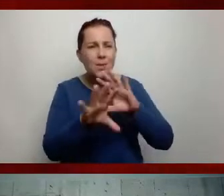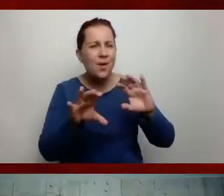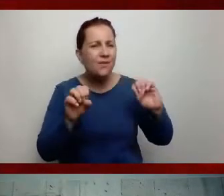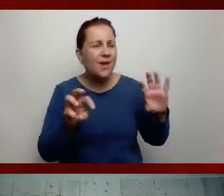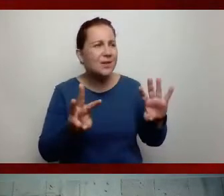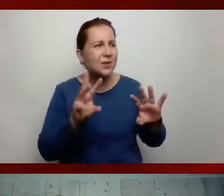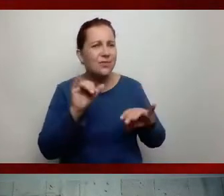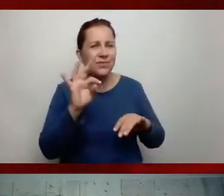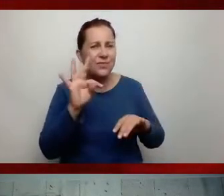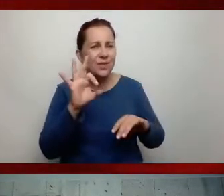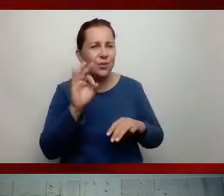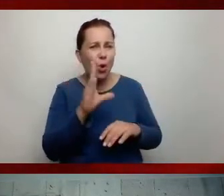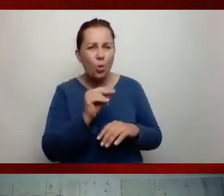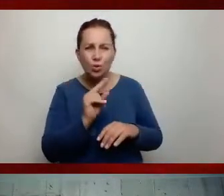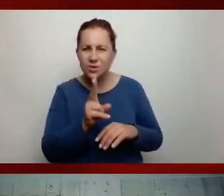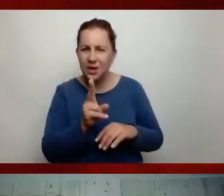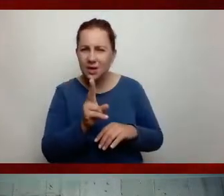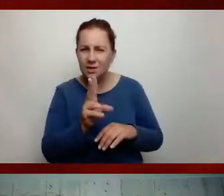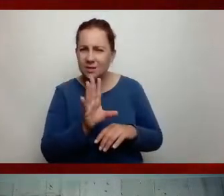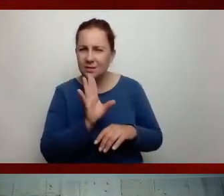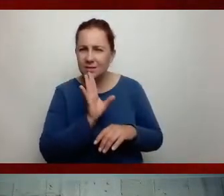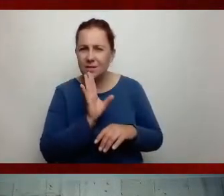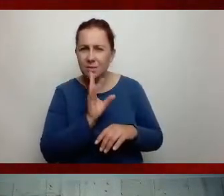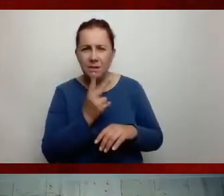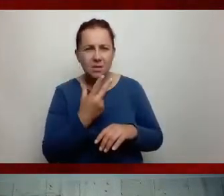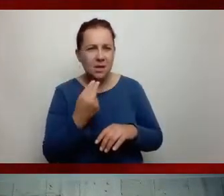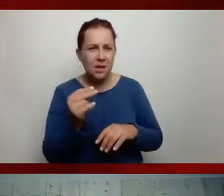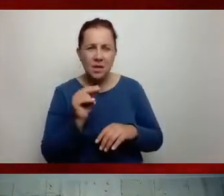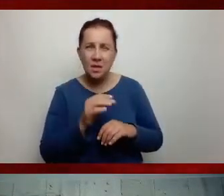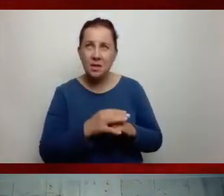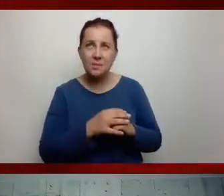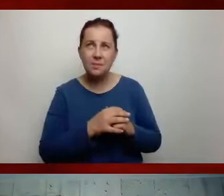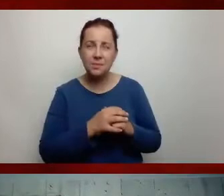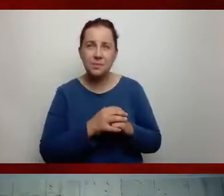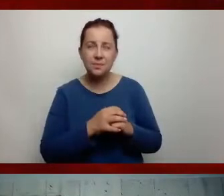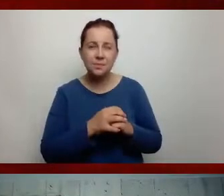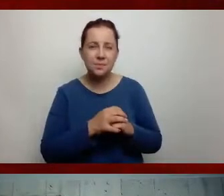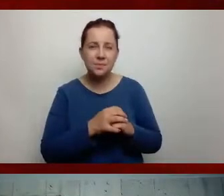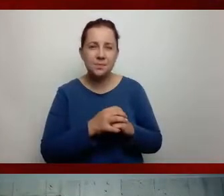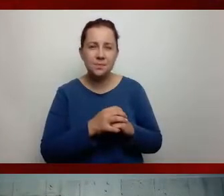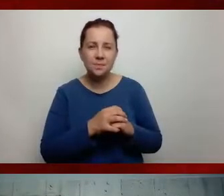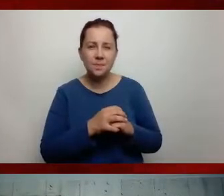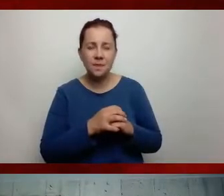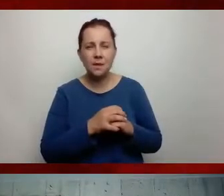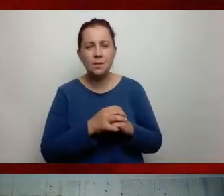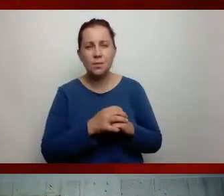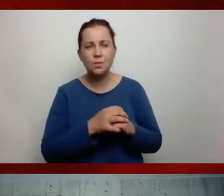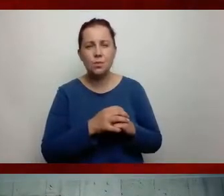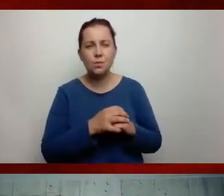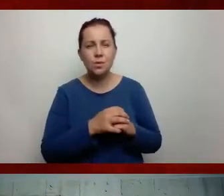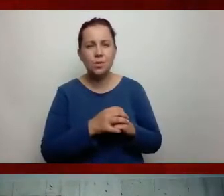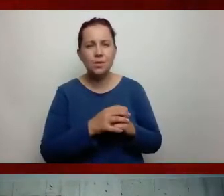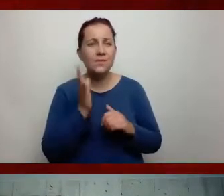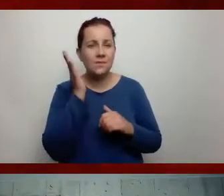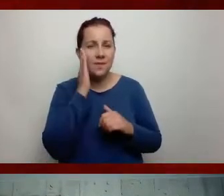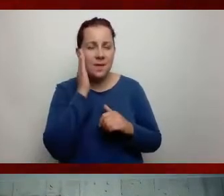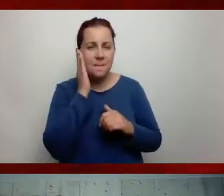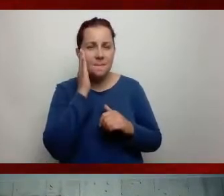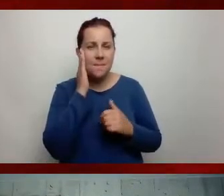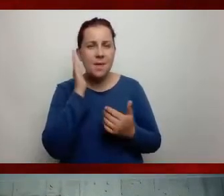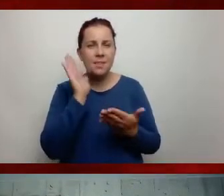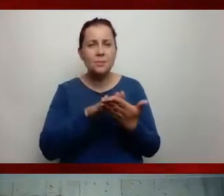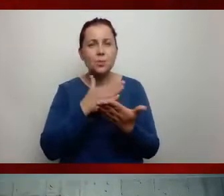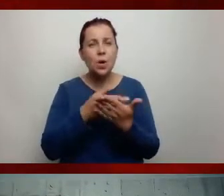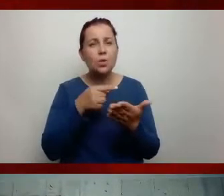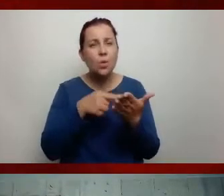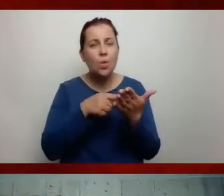która podsuwała przy ideę tych piosenek, czy trochę tłumaczenia, ciężko mi powiedzieć. Wiem na przykład, że w piosence,